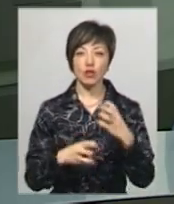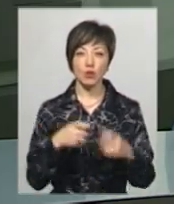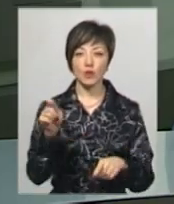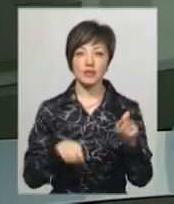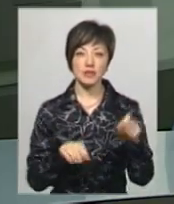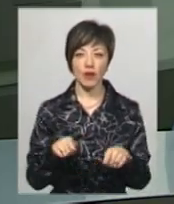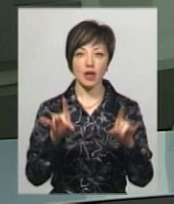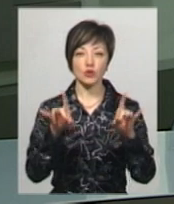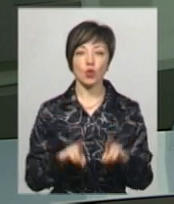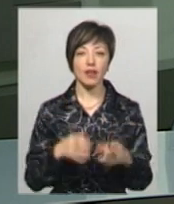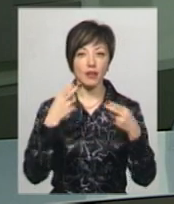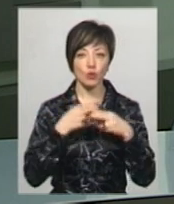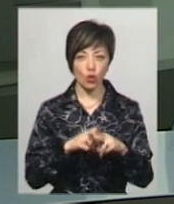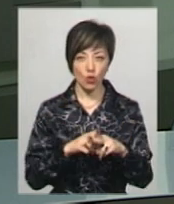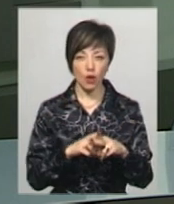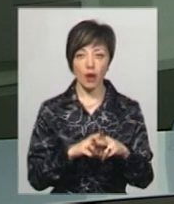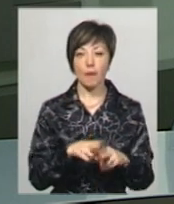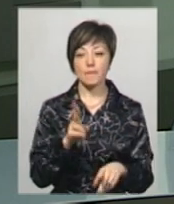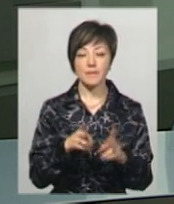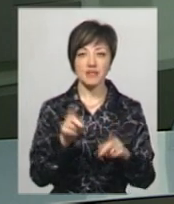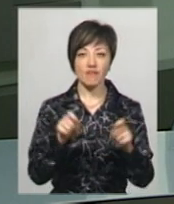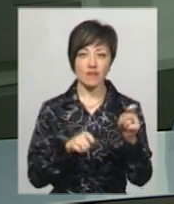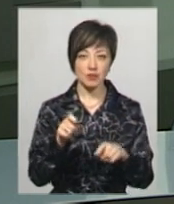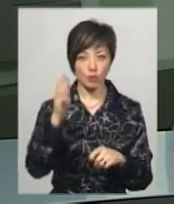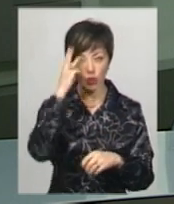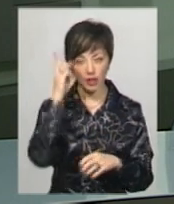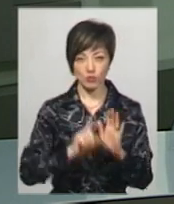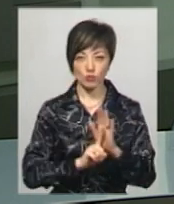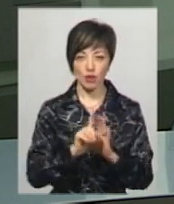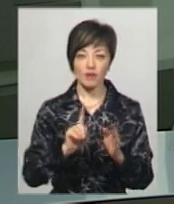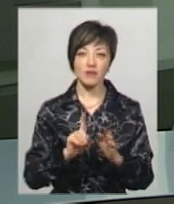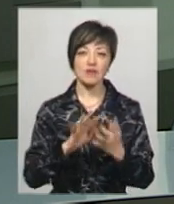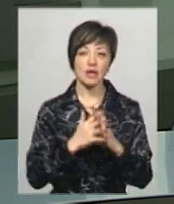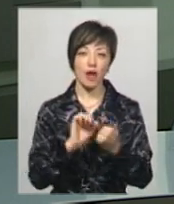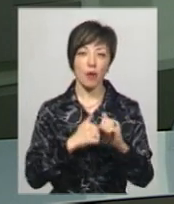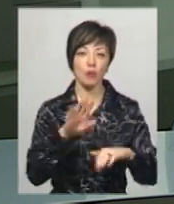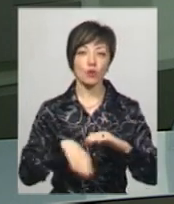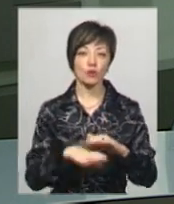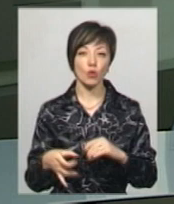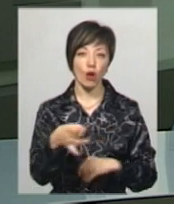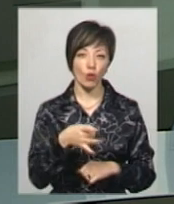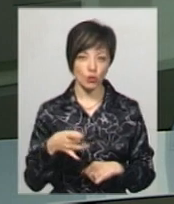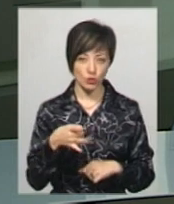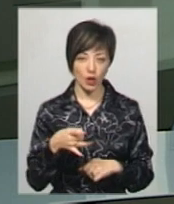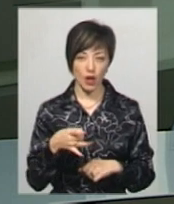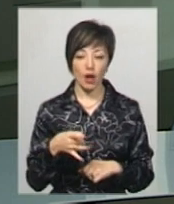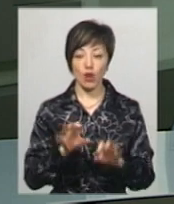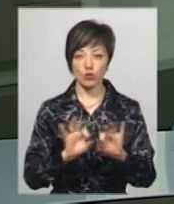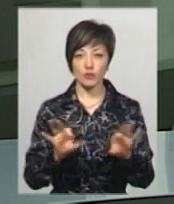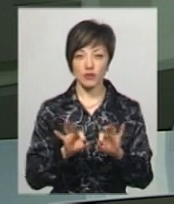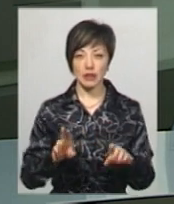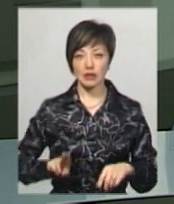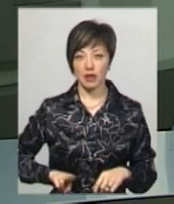Міжнародний фестиваль ресторанних технологій Best Cook Fest Поділля розпочався сьогодні в Рубліцях Кам'янець-Подільського району. Про це